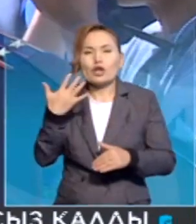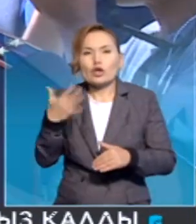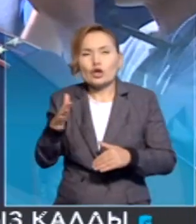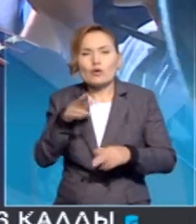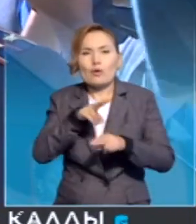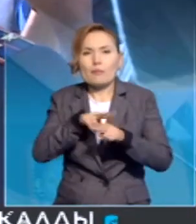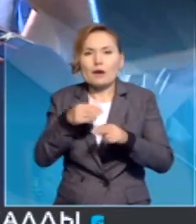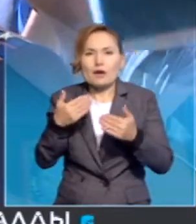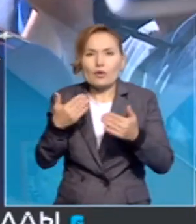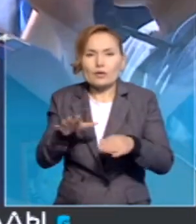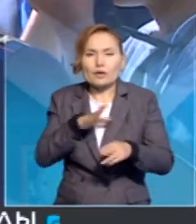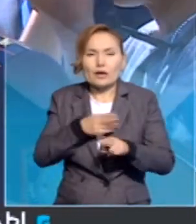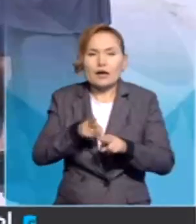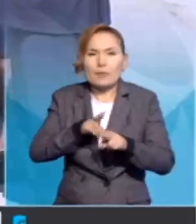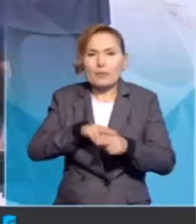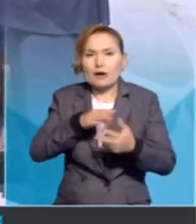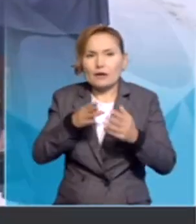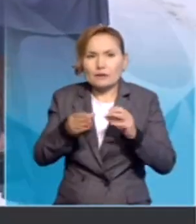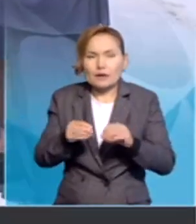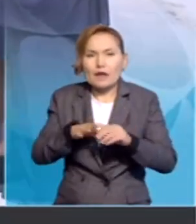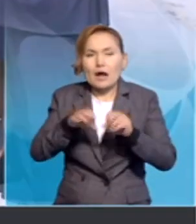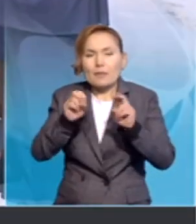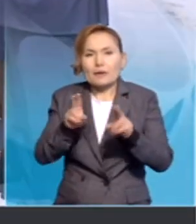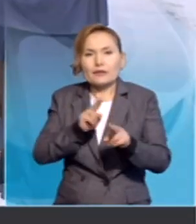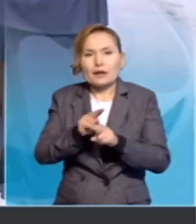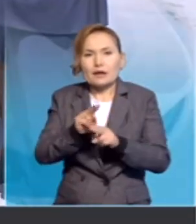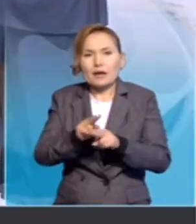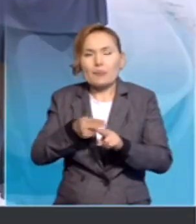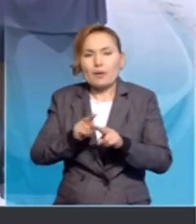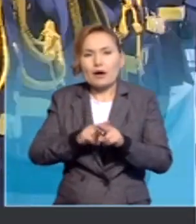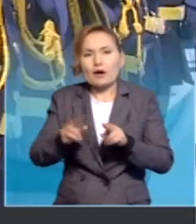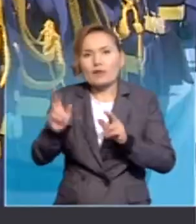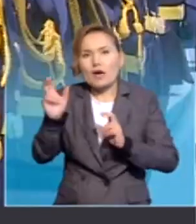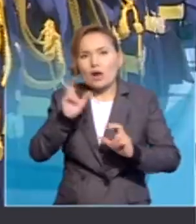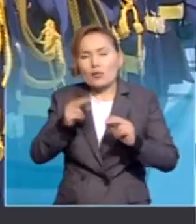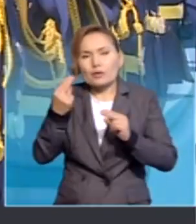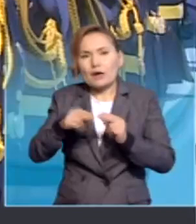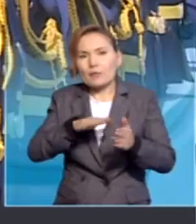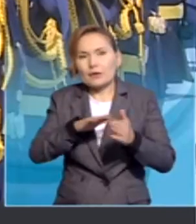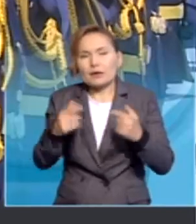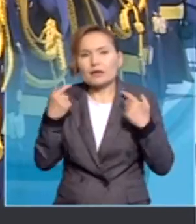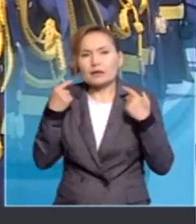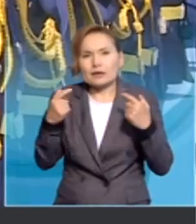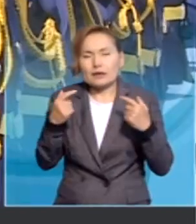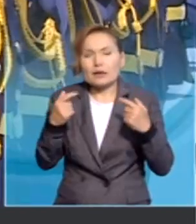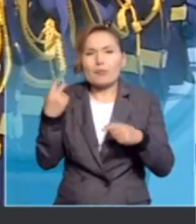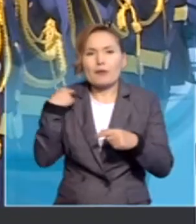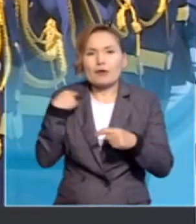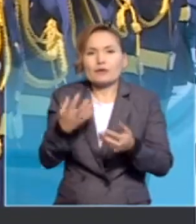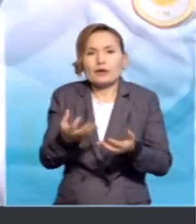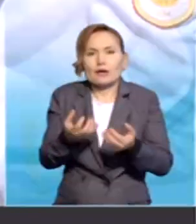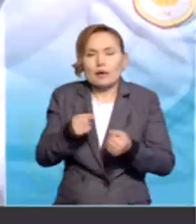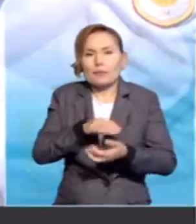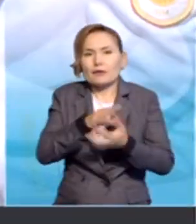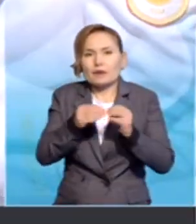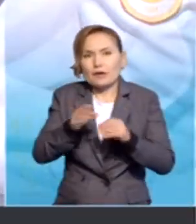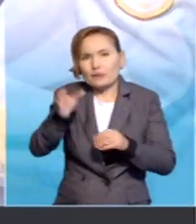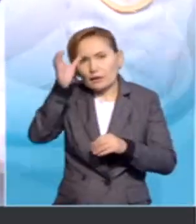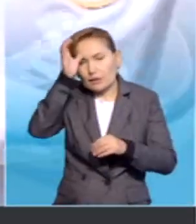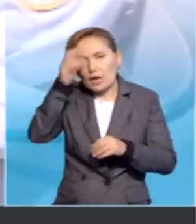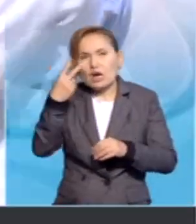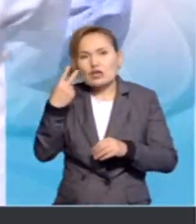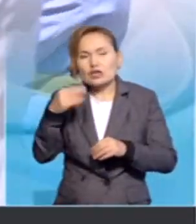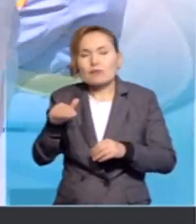ордасы негізінен тергеуші және криминалист мамандарын даярлайды. Оқу бітірген курсанттар лейтенант шенін алып шығады. Жарты ғасырда академияны 20 мың жас офицер